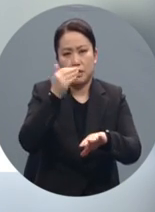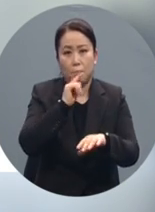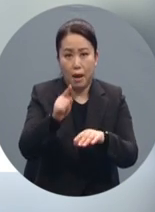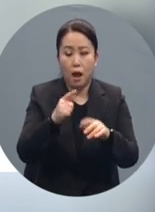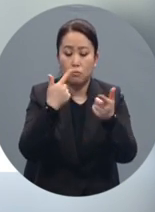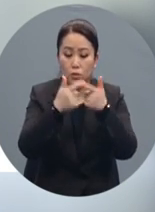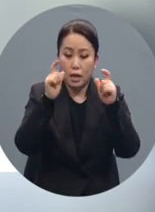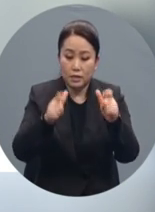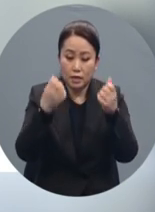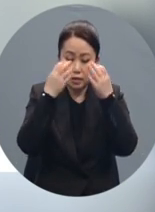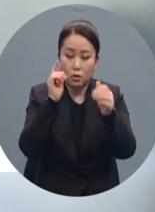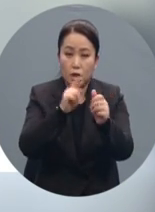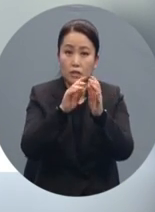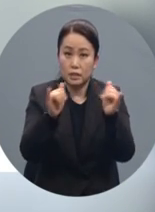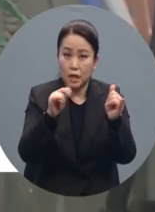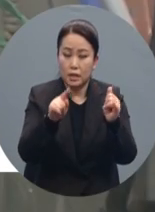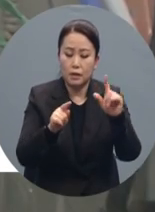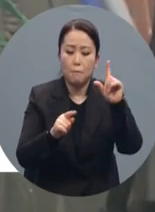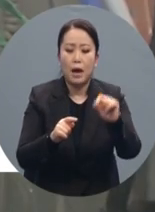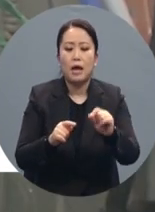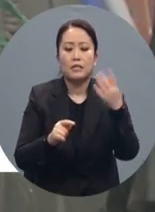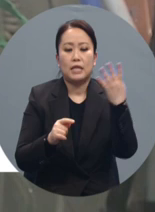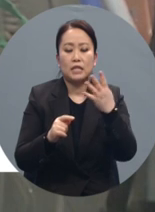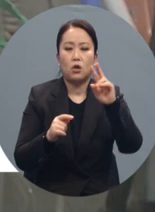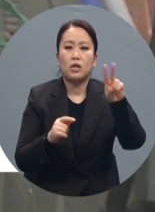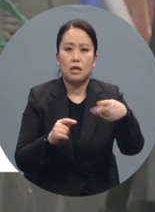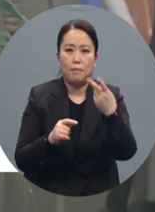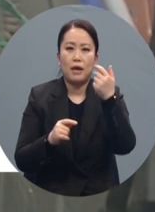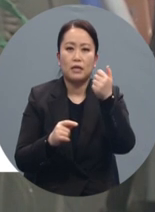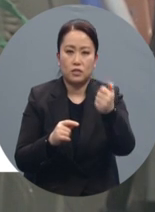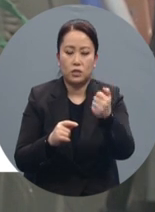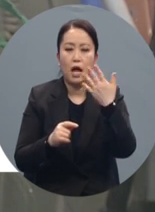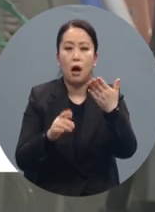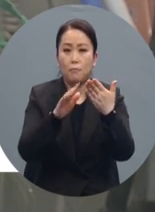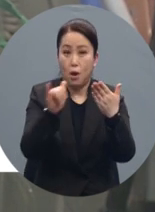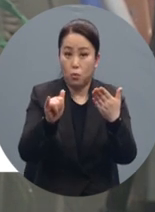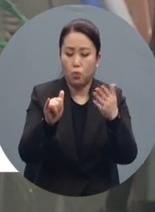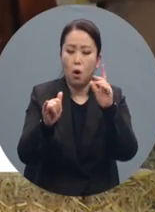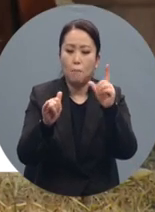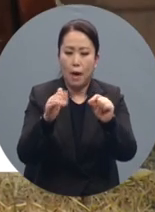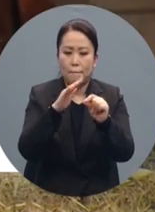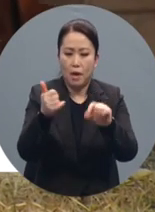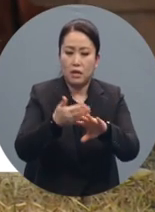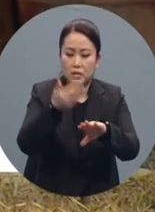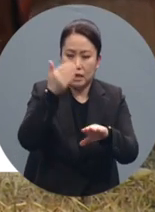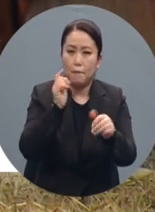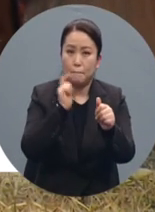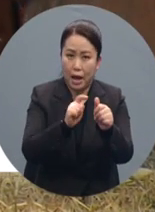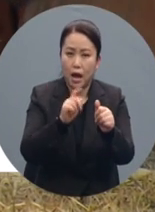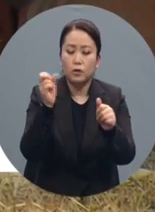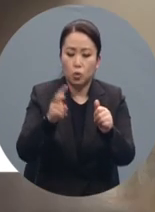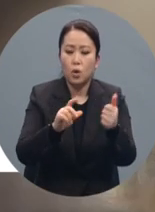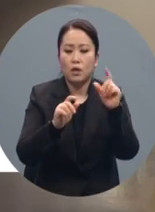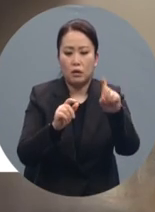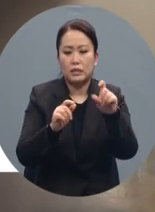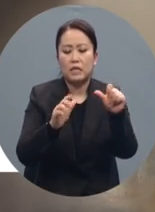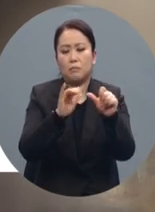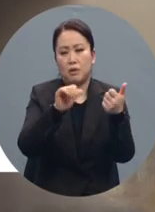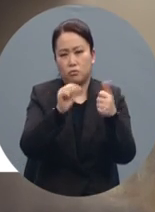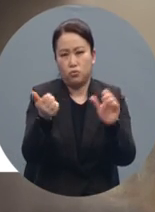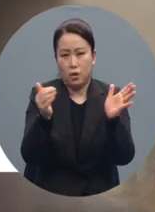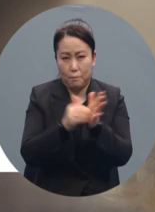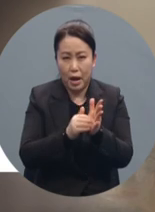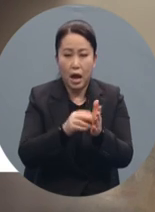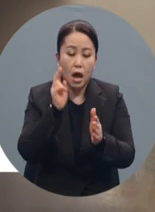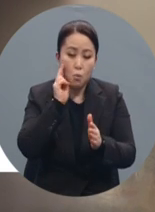신격 충전은 14,200 씬 9명으로 만 명 때 박진희 이어졌고 열다섯 명이 숨졌습니다 현재